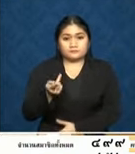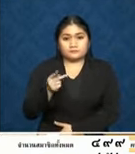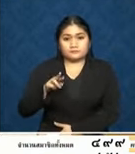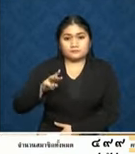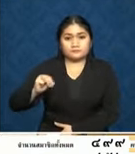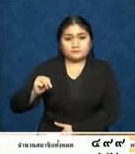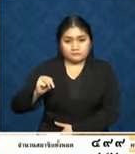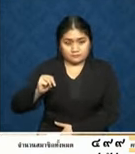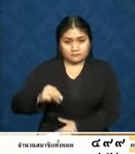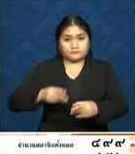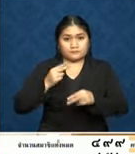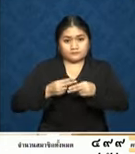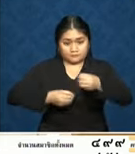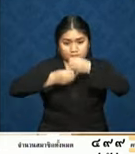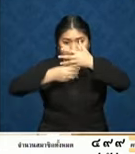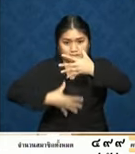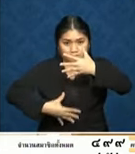อครับ